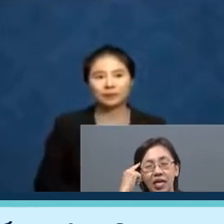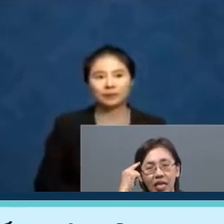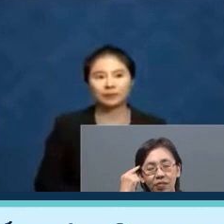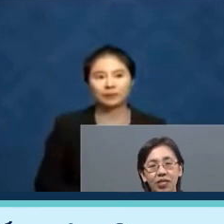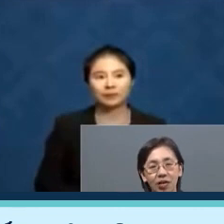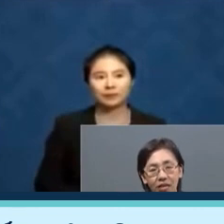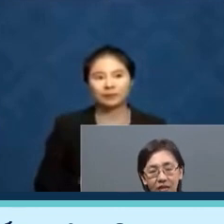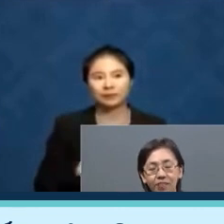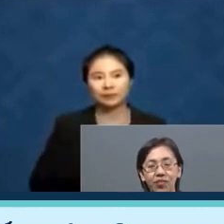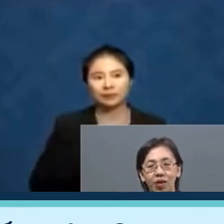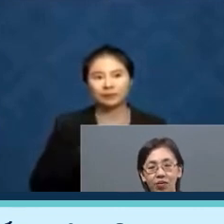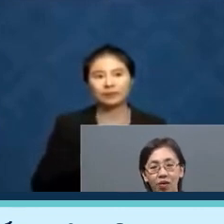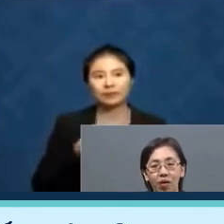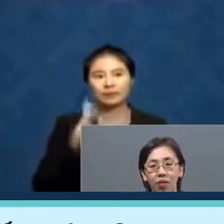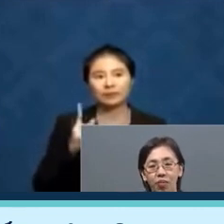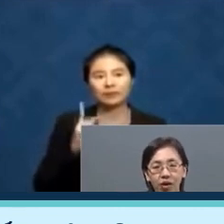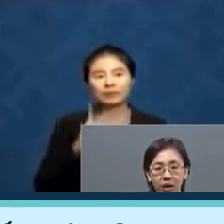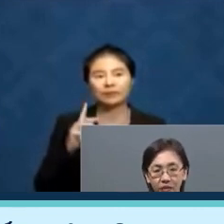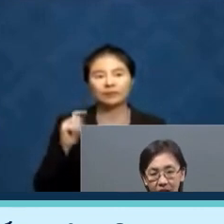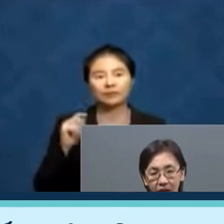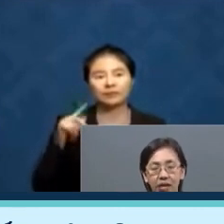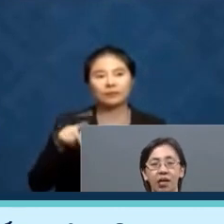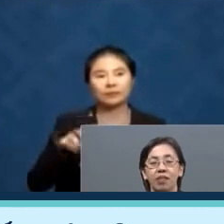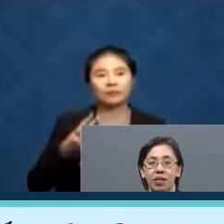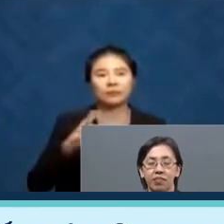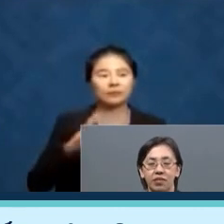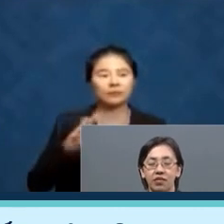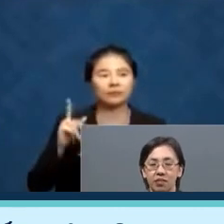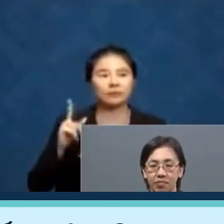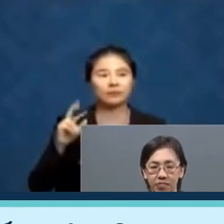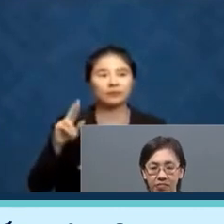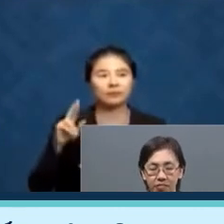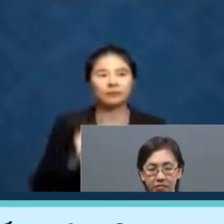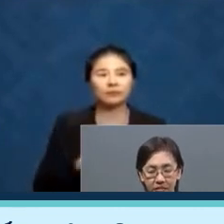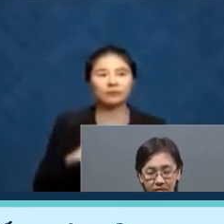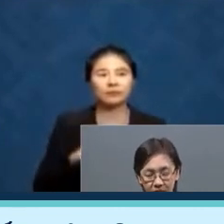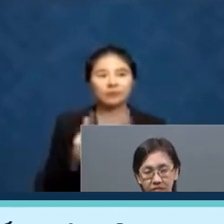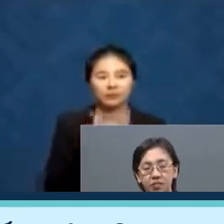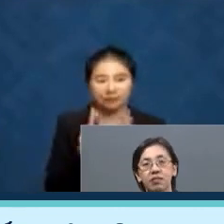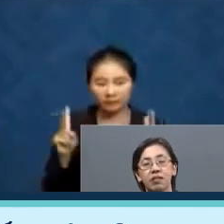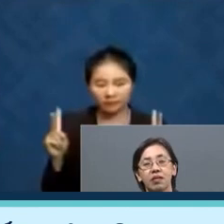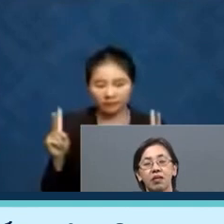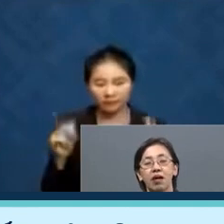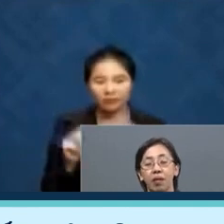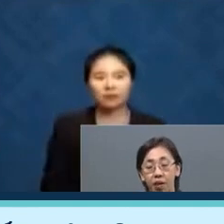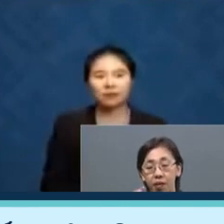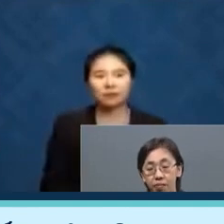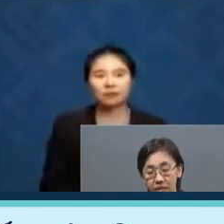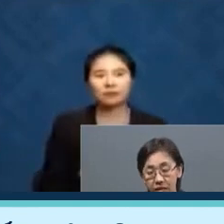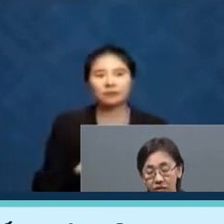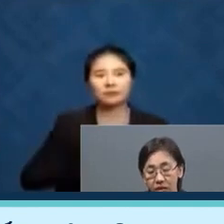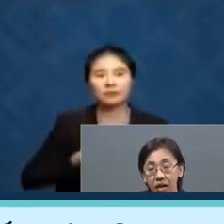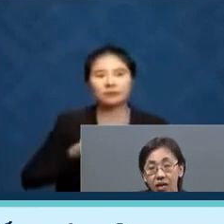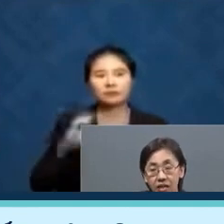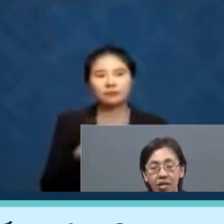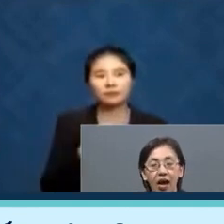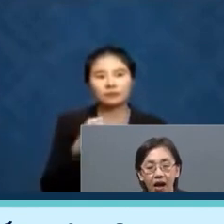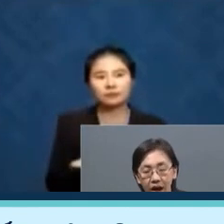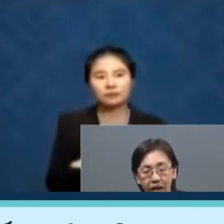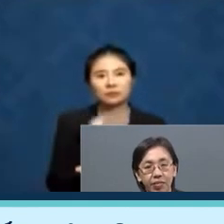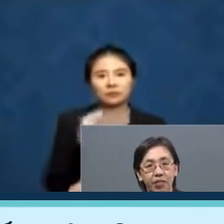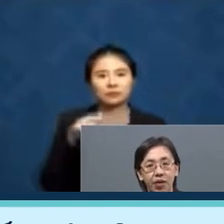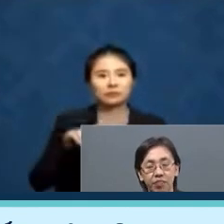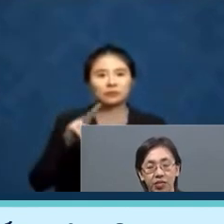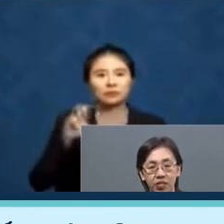แล้วยอดที่มาขอคำขอน่าจะประมาณ2ล้านล้านบาทบวกขึ้นไป ขณะที่นายนฤทธ์เทิดเสถียร